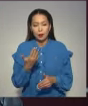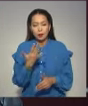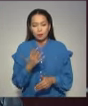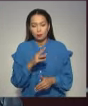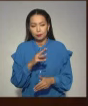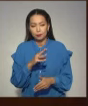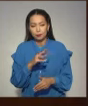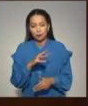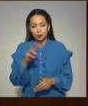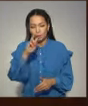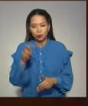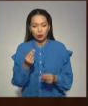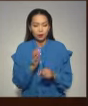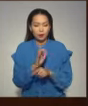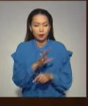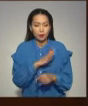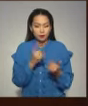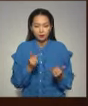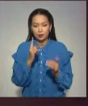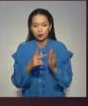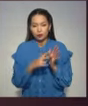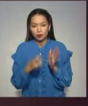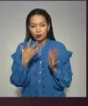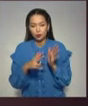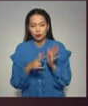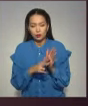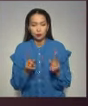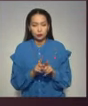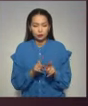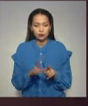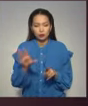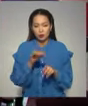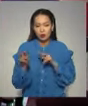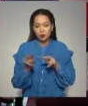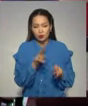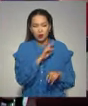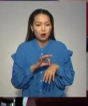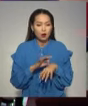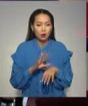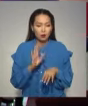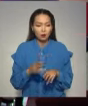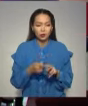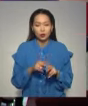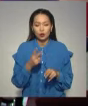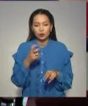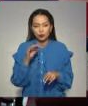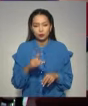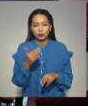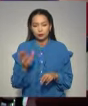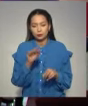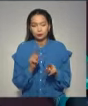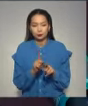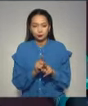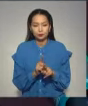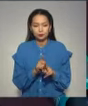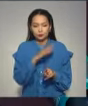ақша түсті. Уфу Гекеджи қазір елде 1858 бала патронаттық бақылауда екен. Оның 200-нің әлі жеке басы анықталмағанын